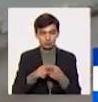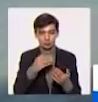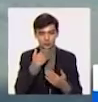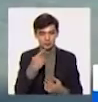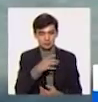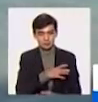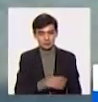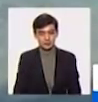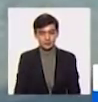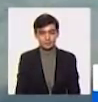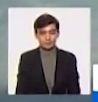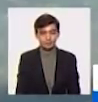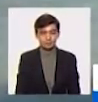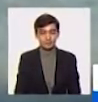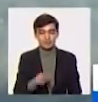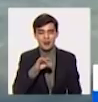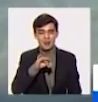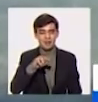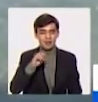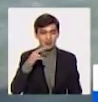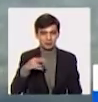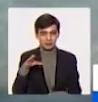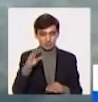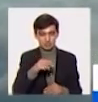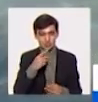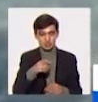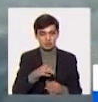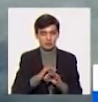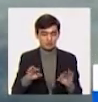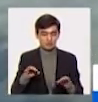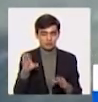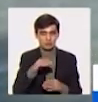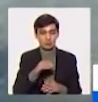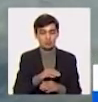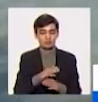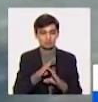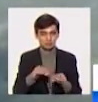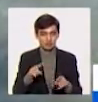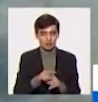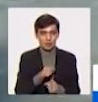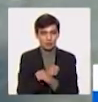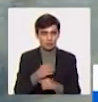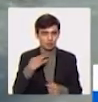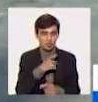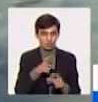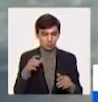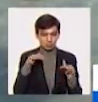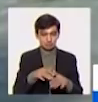жолдаған. Обстановка в Таиланде отличная, спокойная, отдыхающих очень